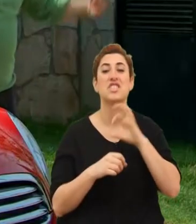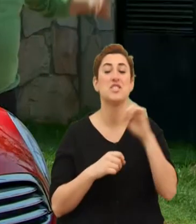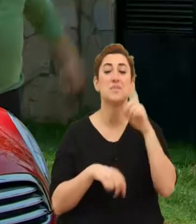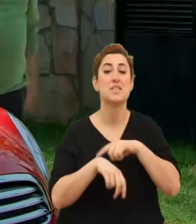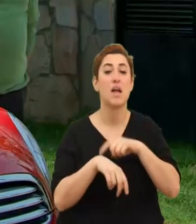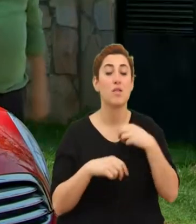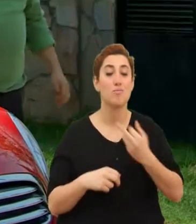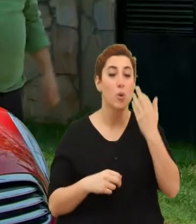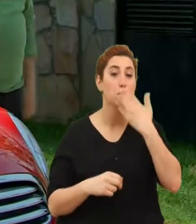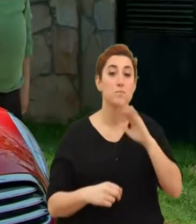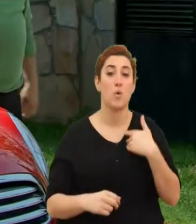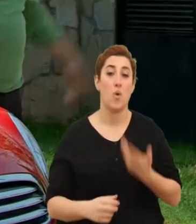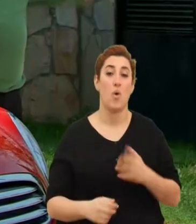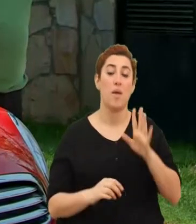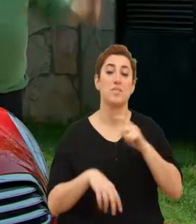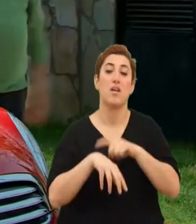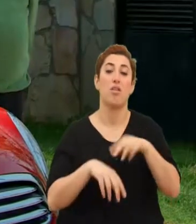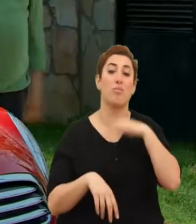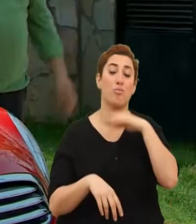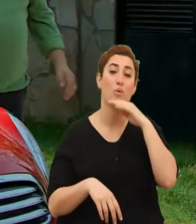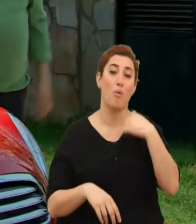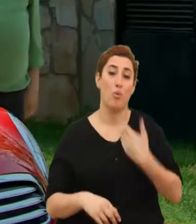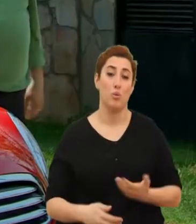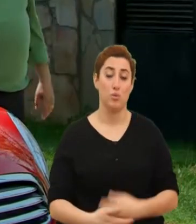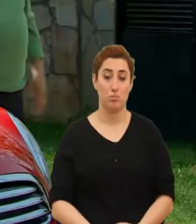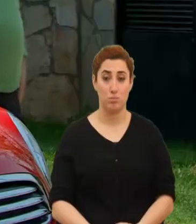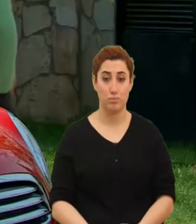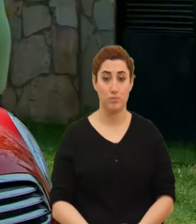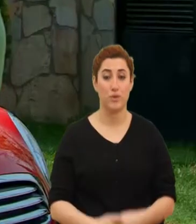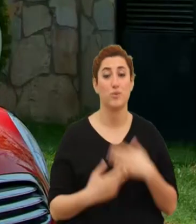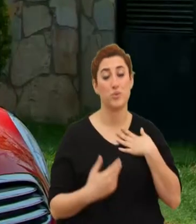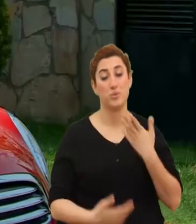hiç mi saatim boş yok ya? Her saatim dolu vallahi.